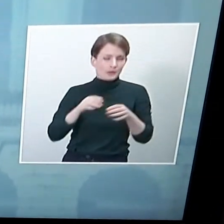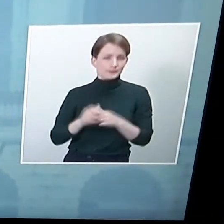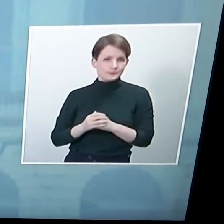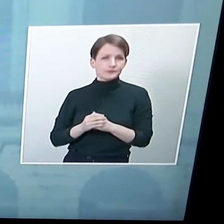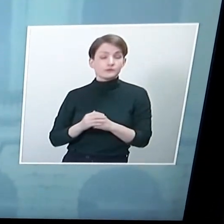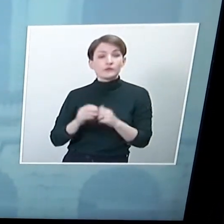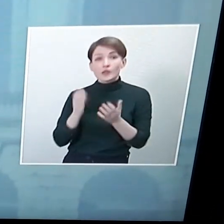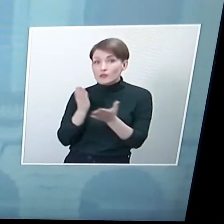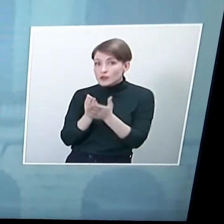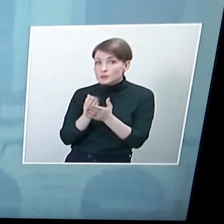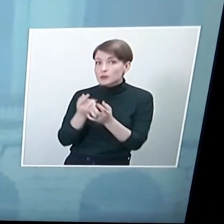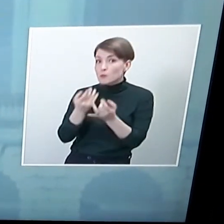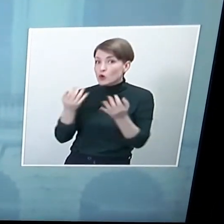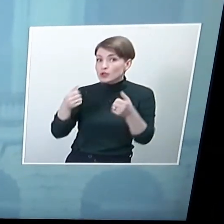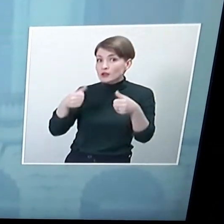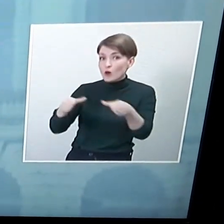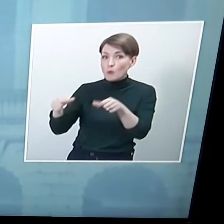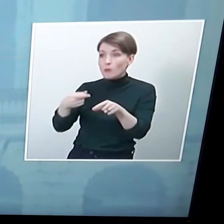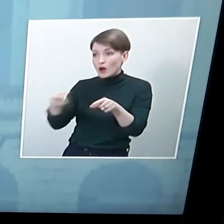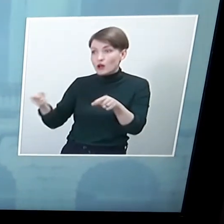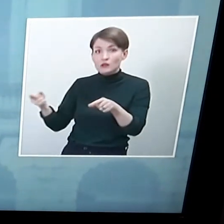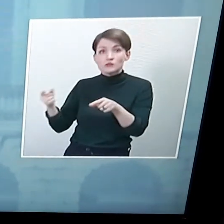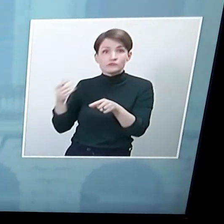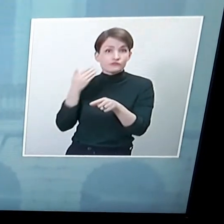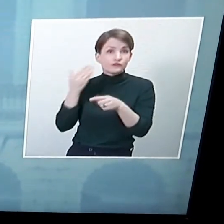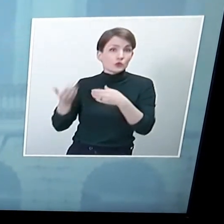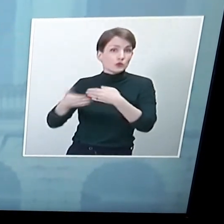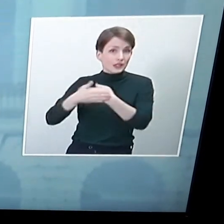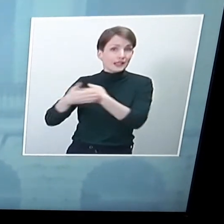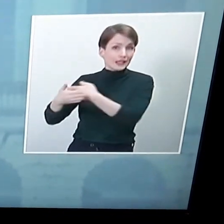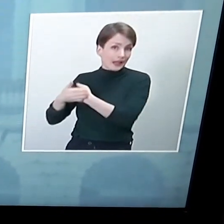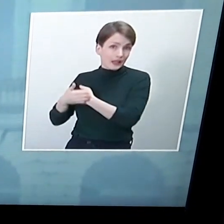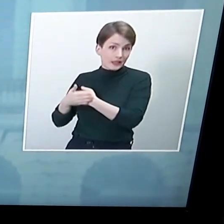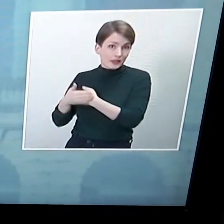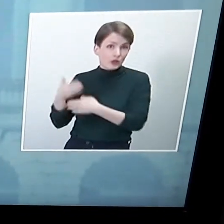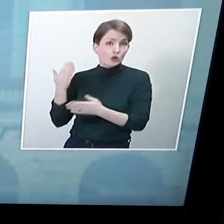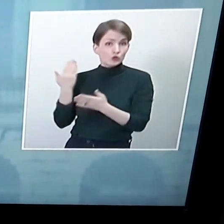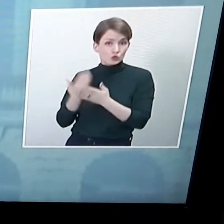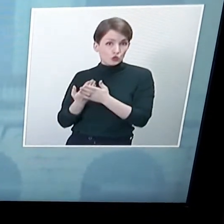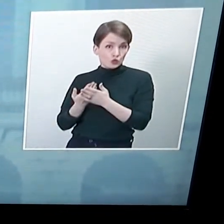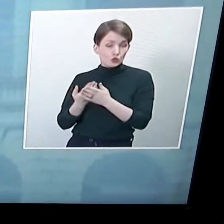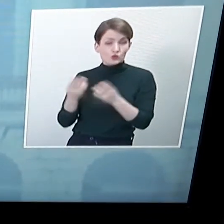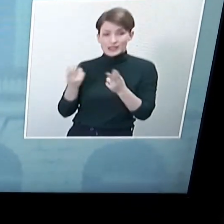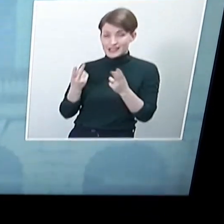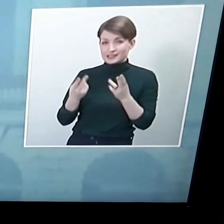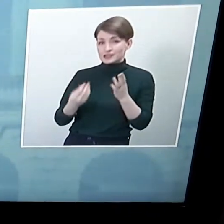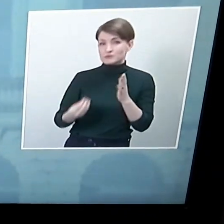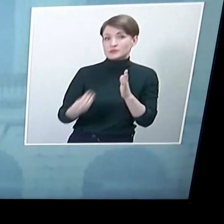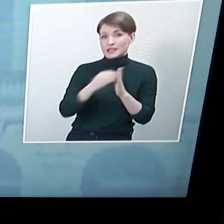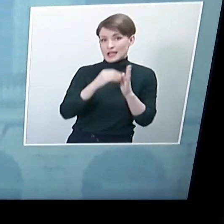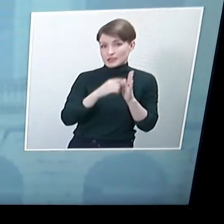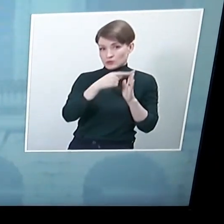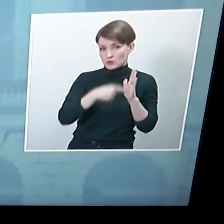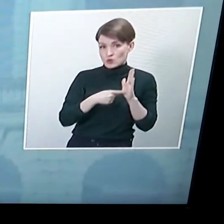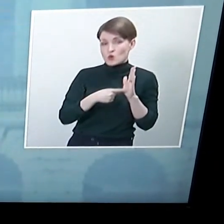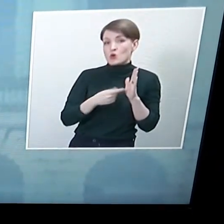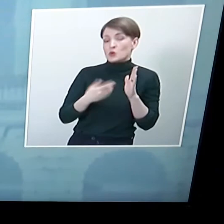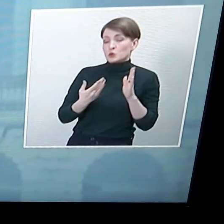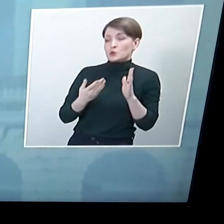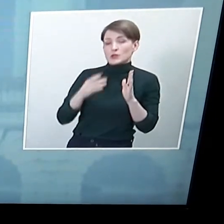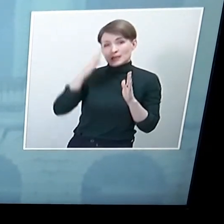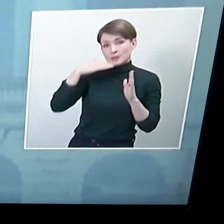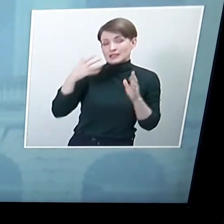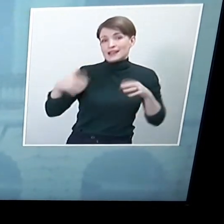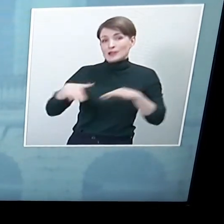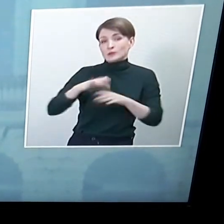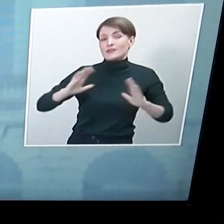moni liike tulee sulkemaan ovensa sen vuoksi, että tämänkaltainen sääntely vähentää ihmisten liikkumista